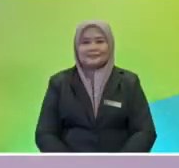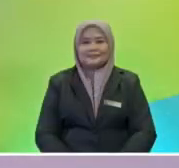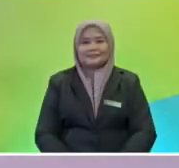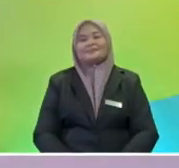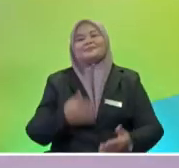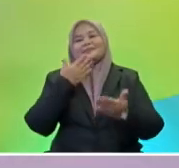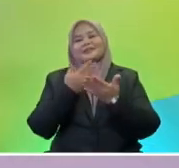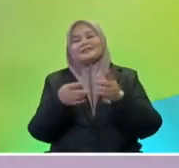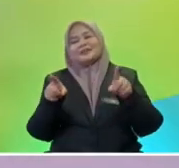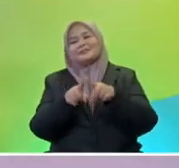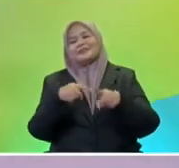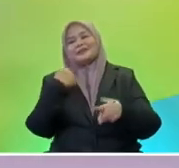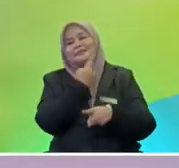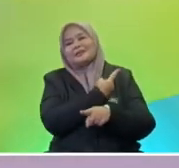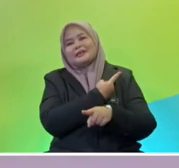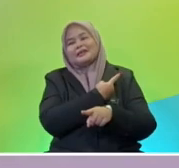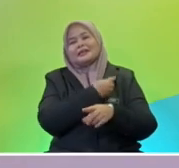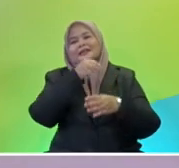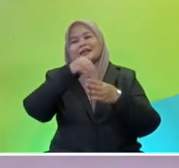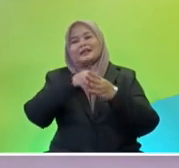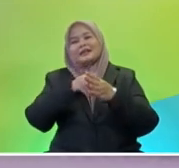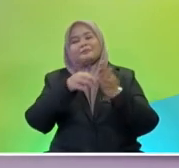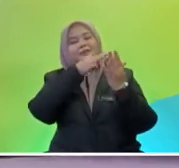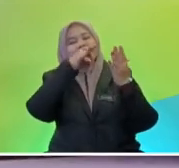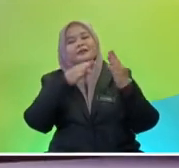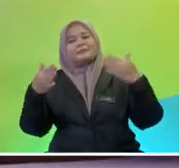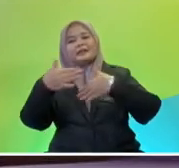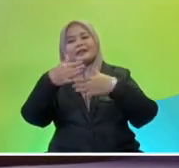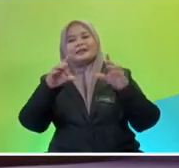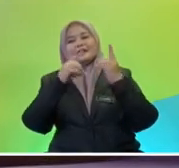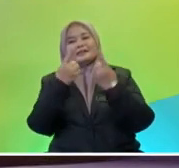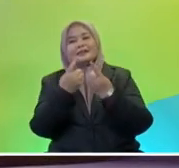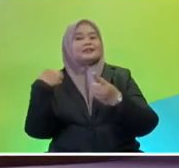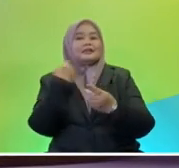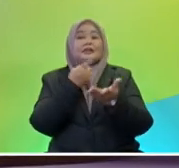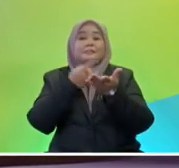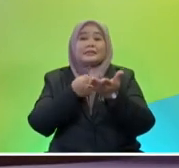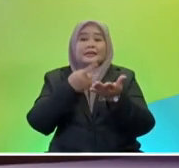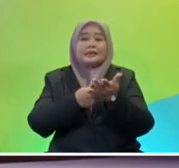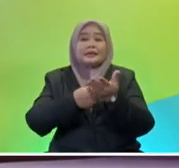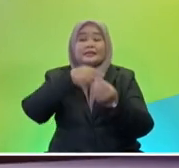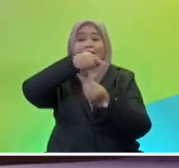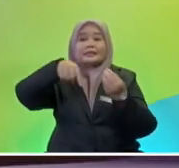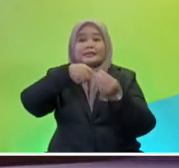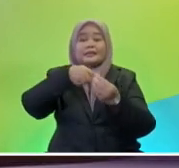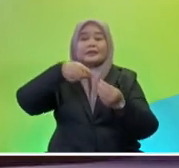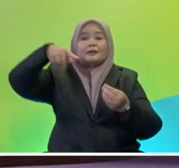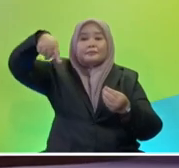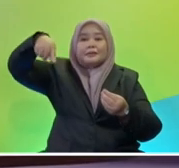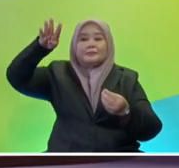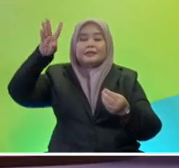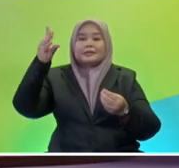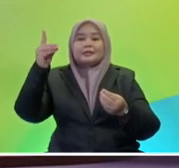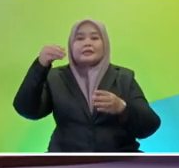baik bersama dengan kami dalam penaksiran bilik darjo PBD dan hari ini kita membincangkan tentang topik PBD